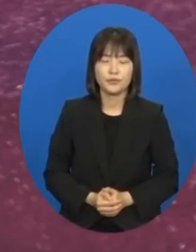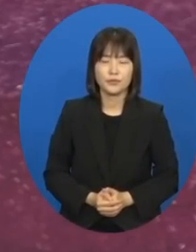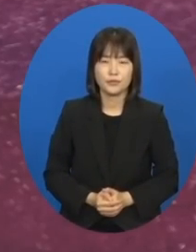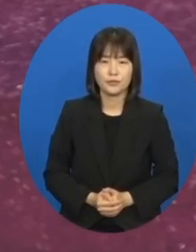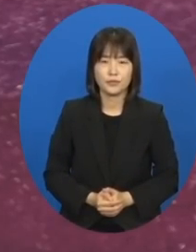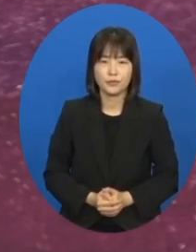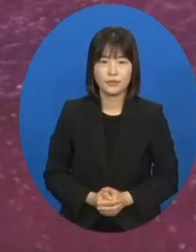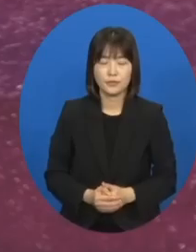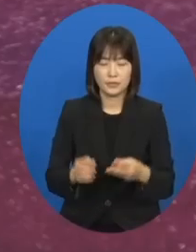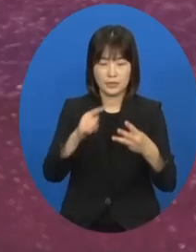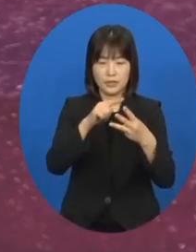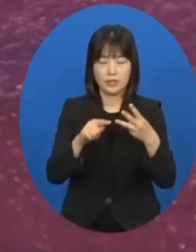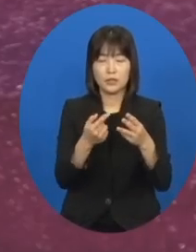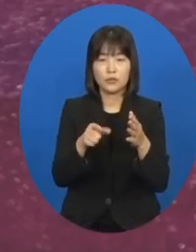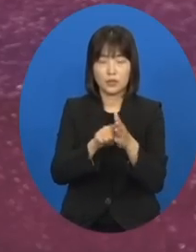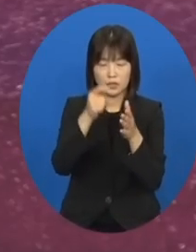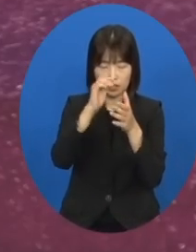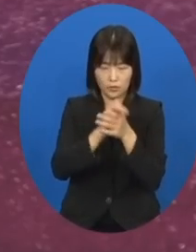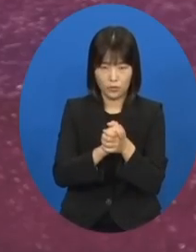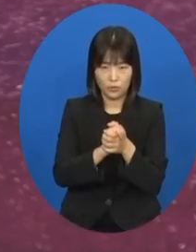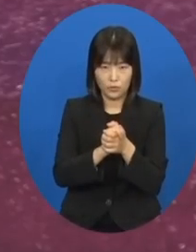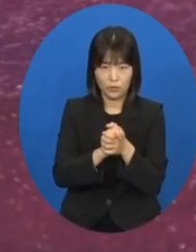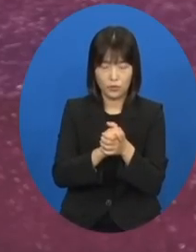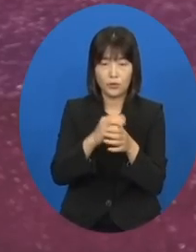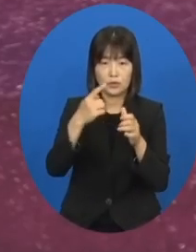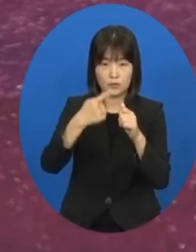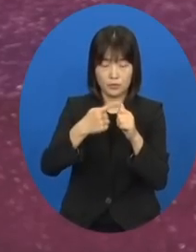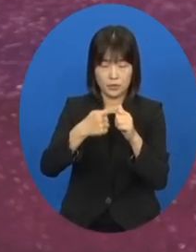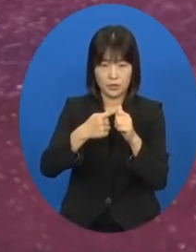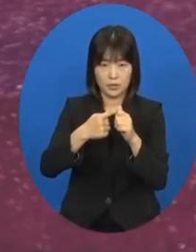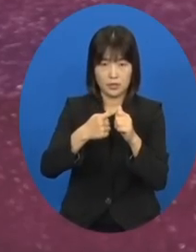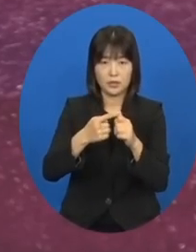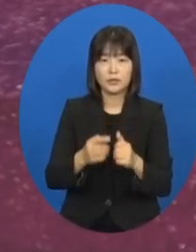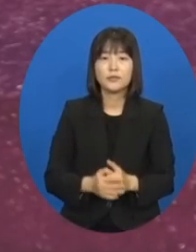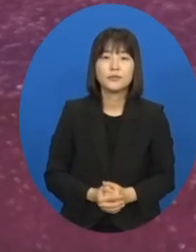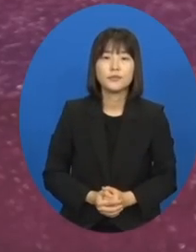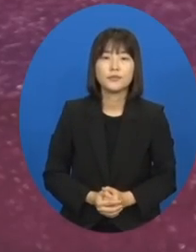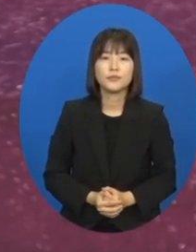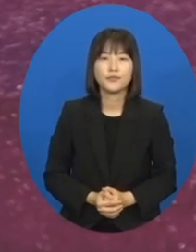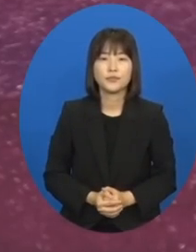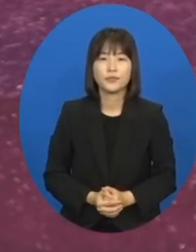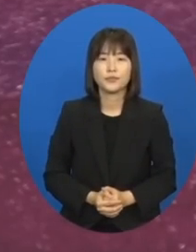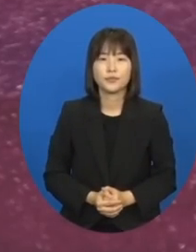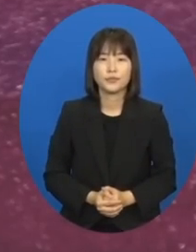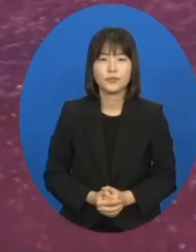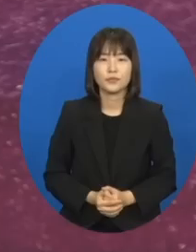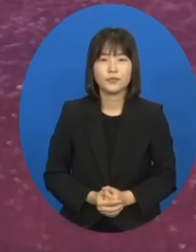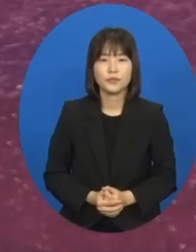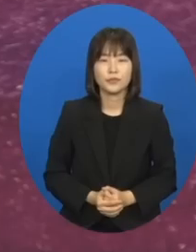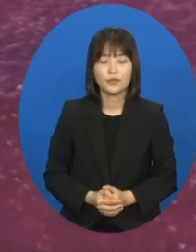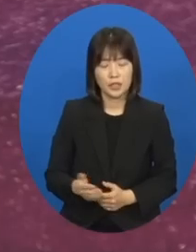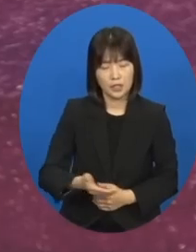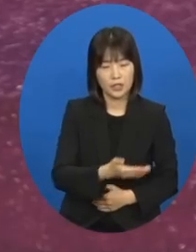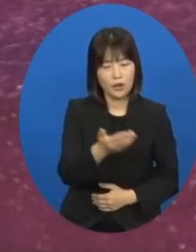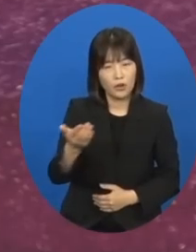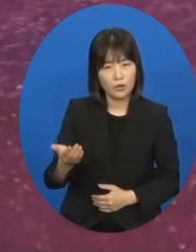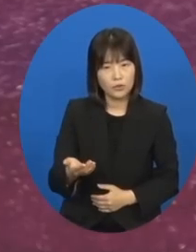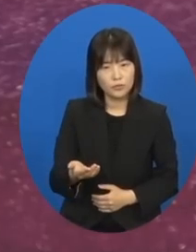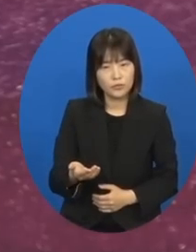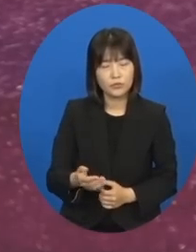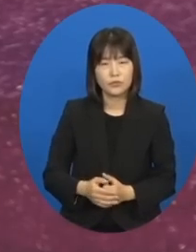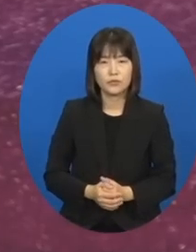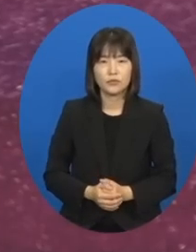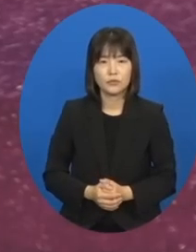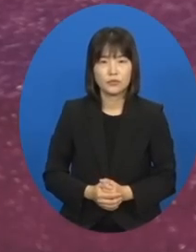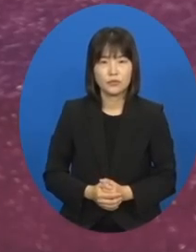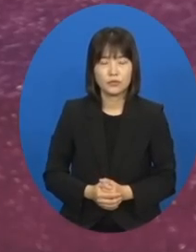우리 세 가지 넣고 기도할 텐데요 우리 첫 번째로 기도했으면 좋겠습니다 여러분 혹시 여러분이 아까